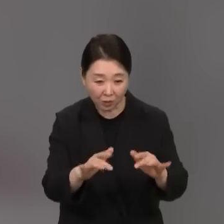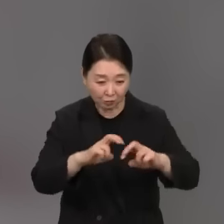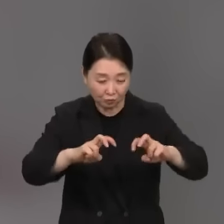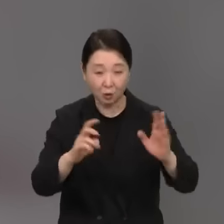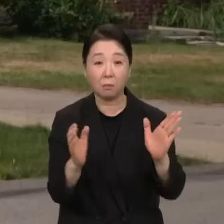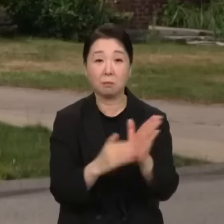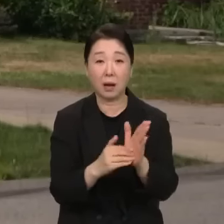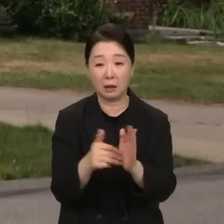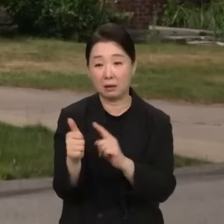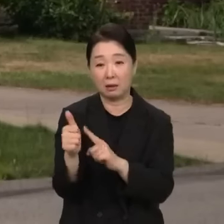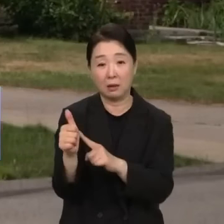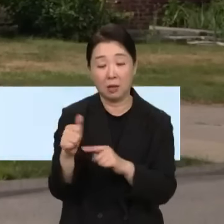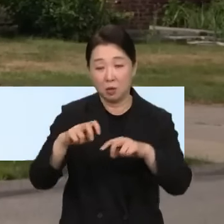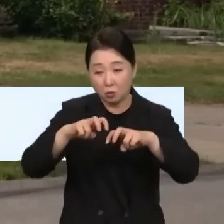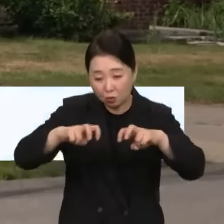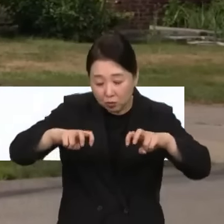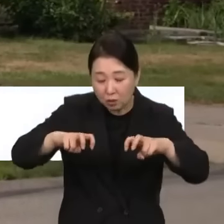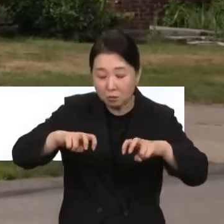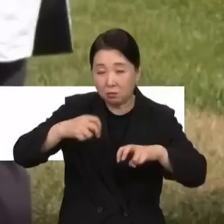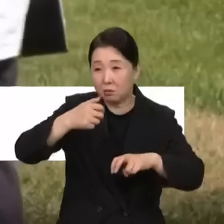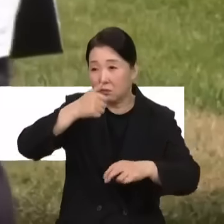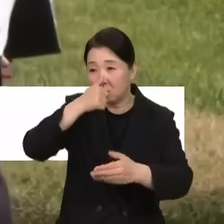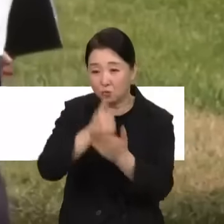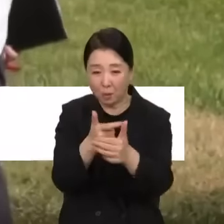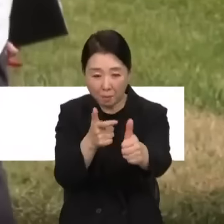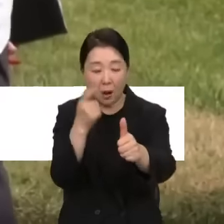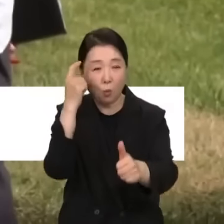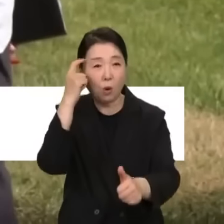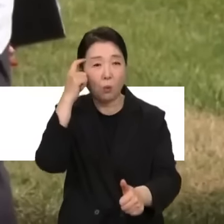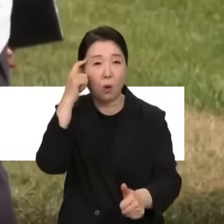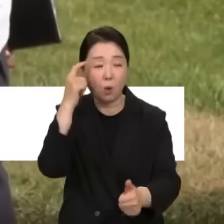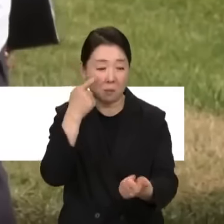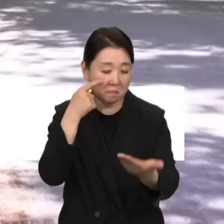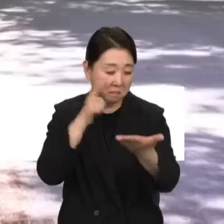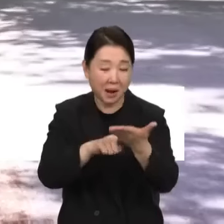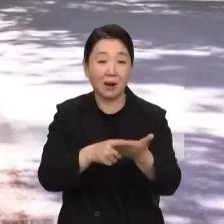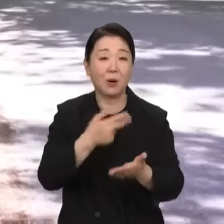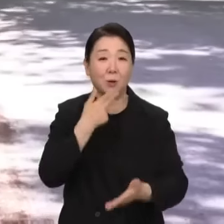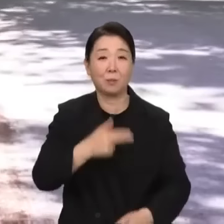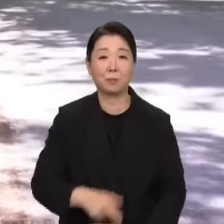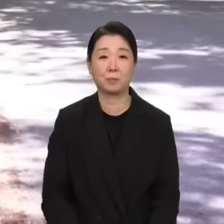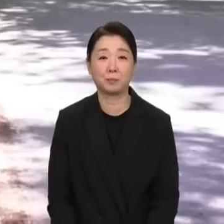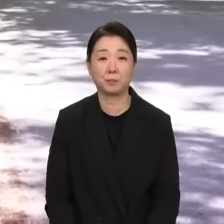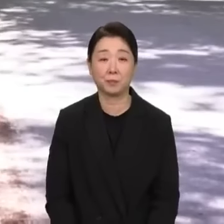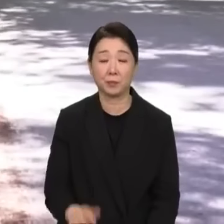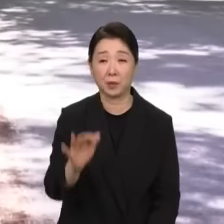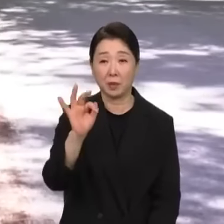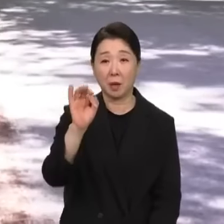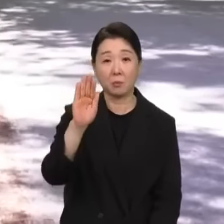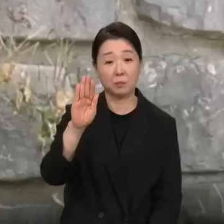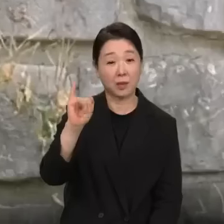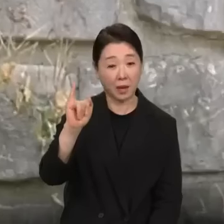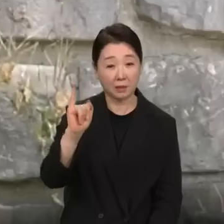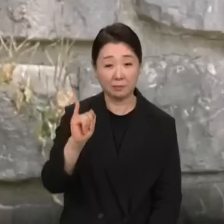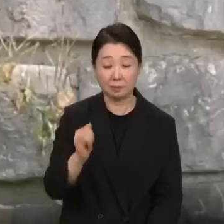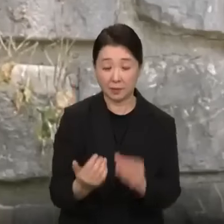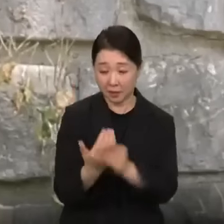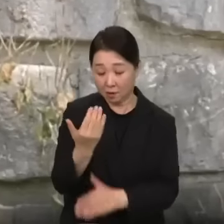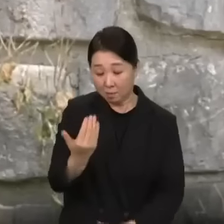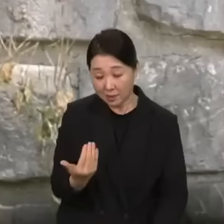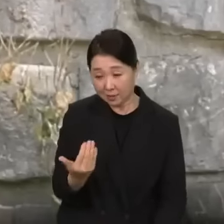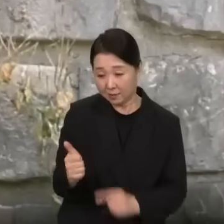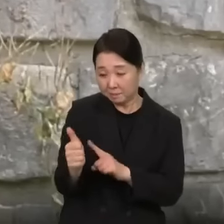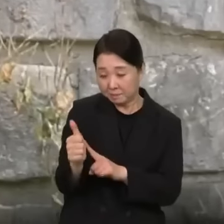불구하고 총격범의 구체적인 범행 동기는 아직 드러나지 않고 있습니다. FBI는 사건 발생 전 범인의